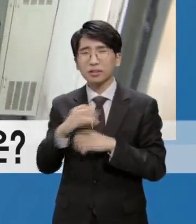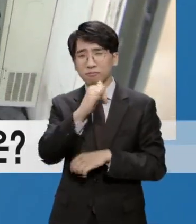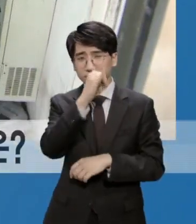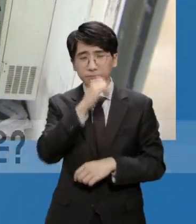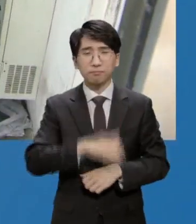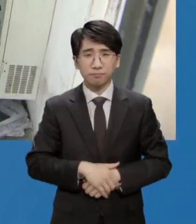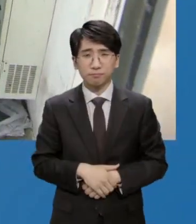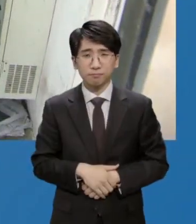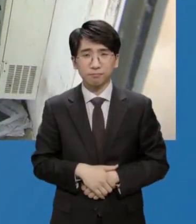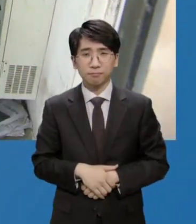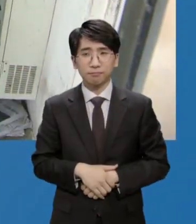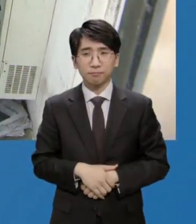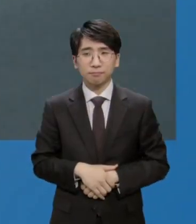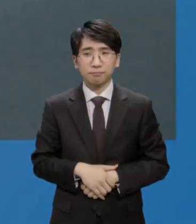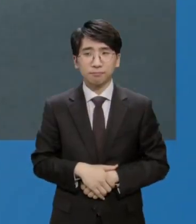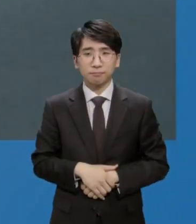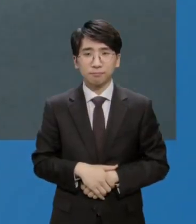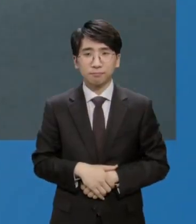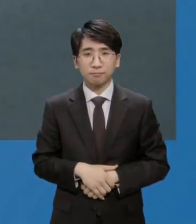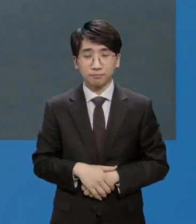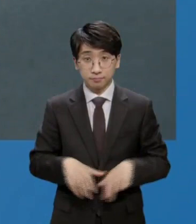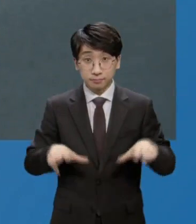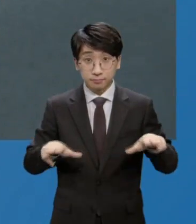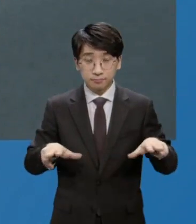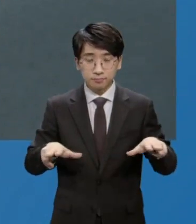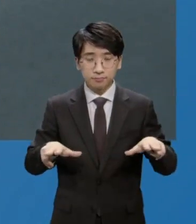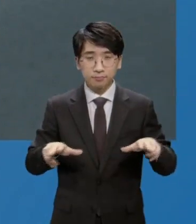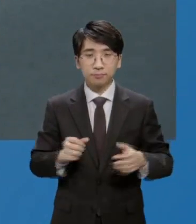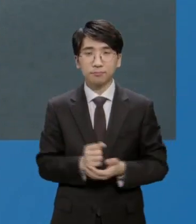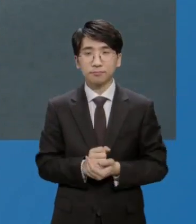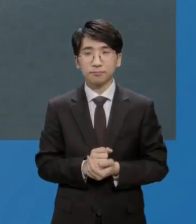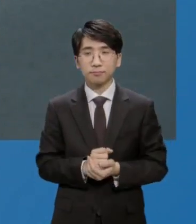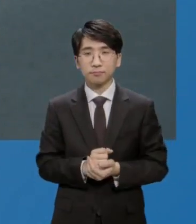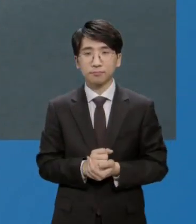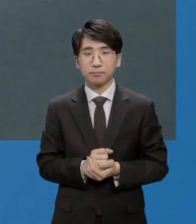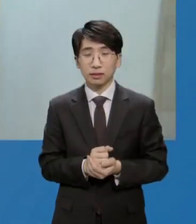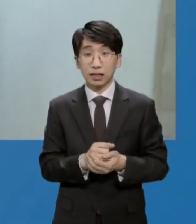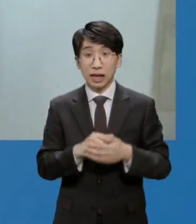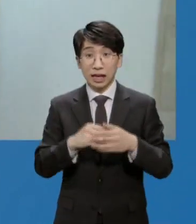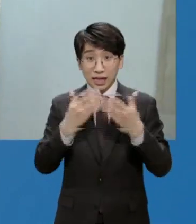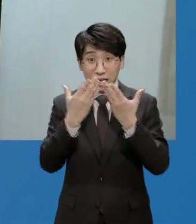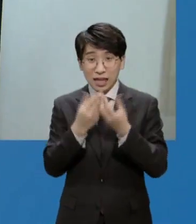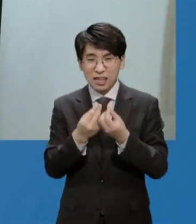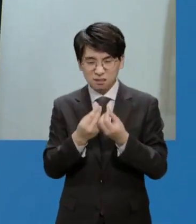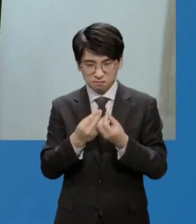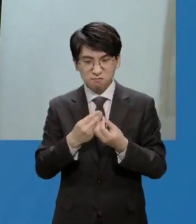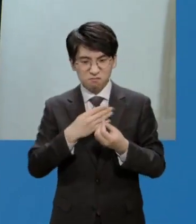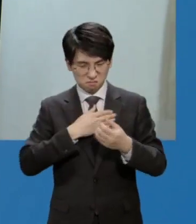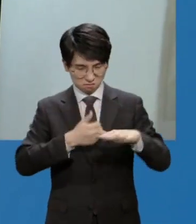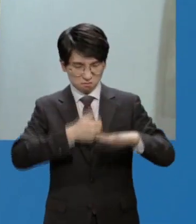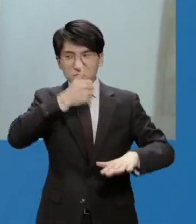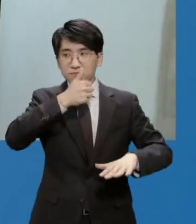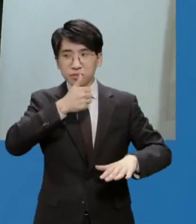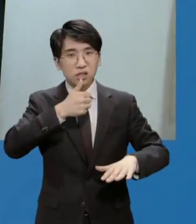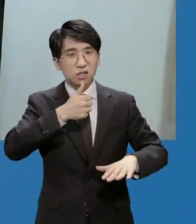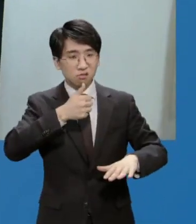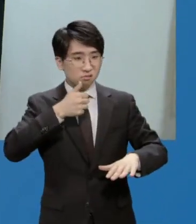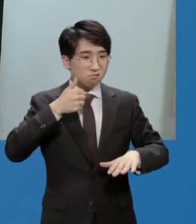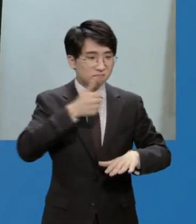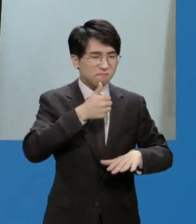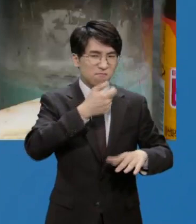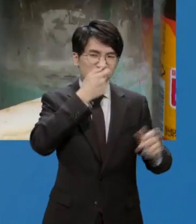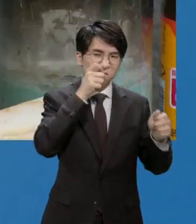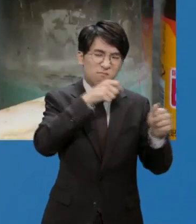것들도 있고요. 그다음에 이번 사태와 네. 뭐 관련이 있는 갑질이라든지 네. 아니면은